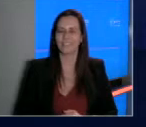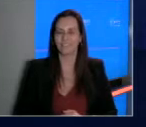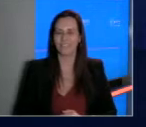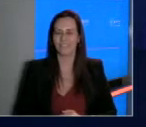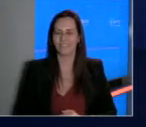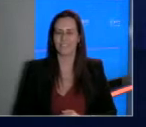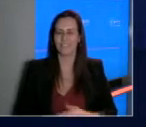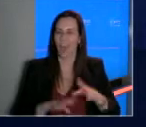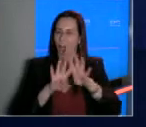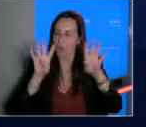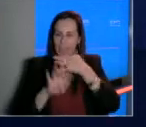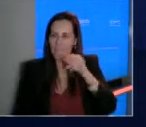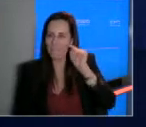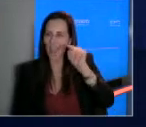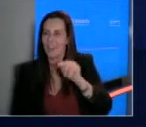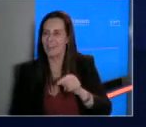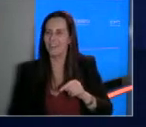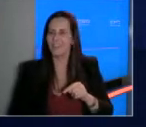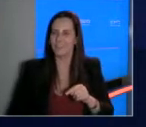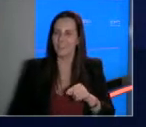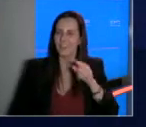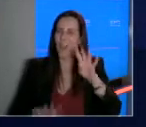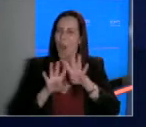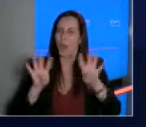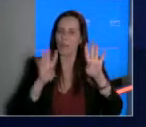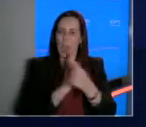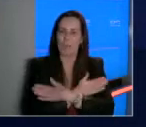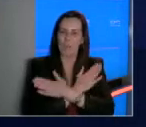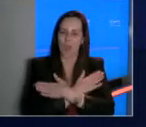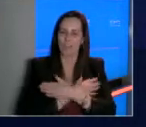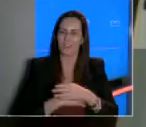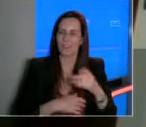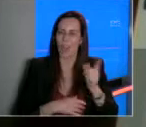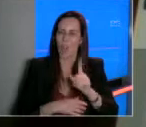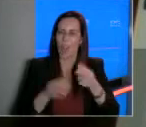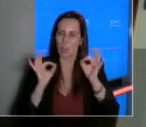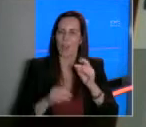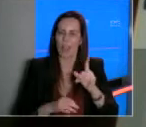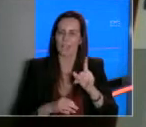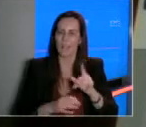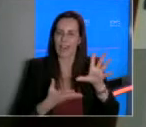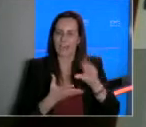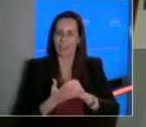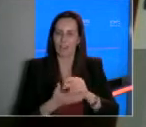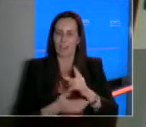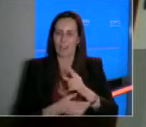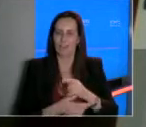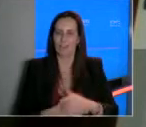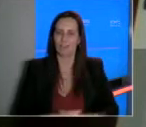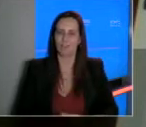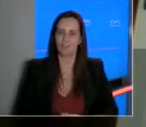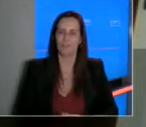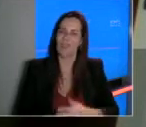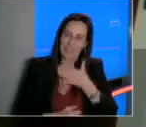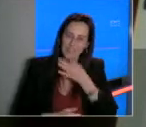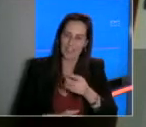בסדר, וואי, איזה חנוכיה יפה יש שם מעלייך, מה שלומך? נכון, זה חנוכיה מרוקאית, אמנם לא אורגינל, אבל העתק מהמאה, לא זוכרת כמה.